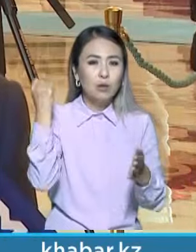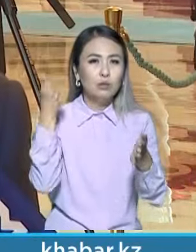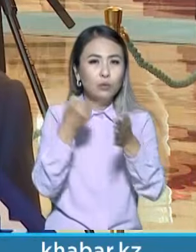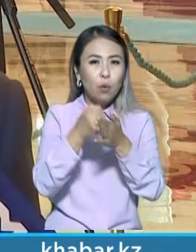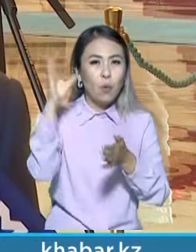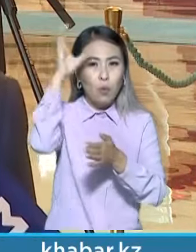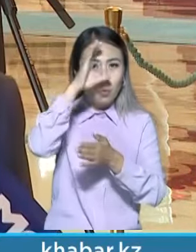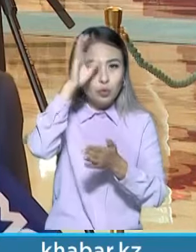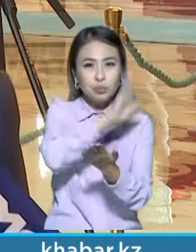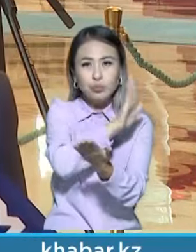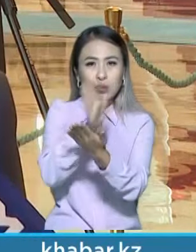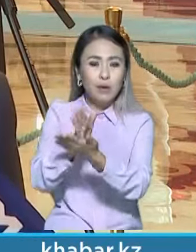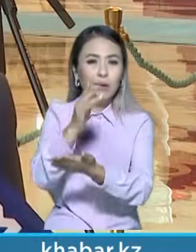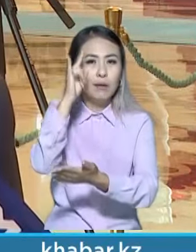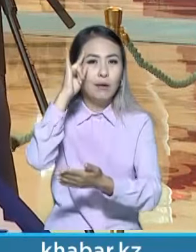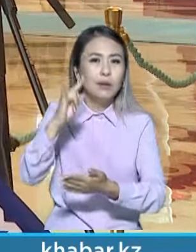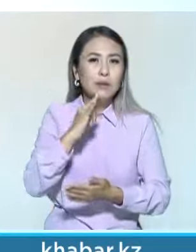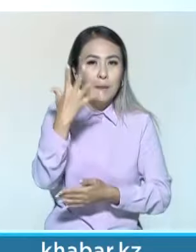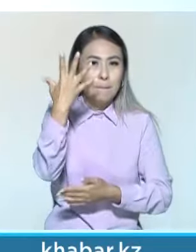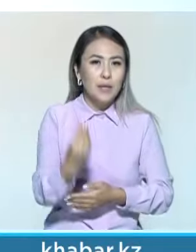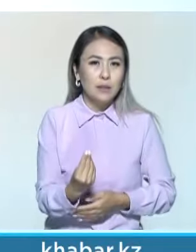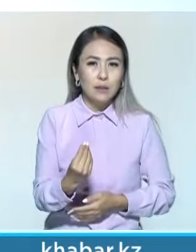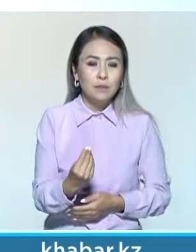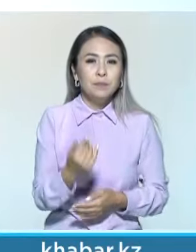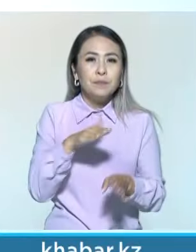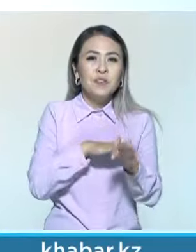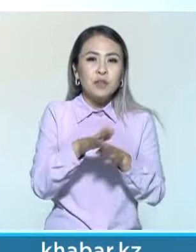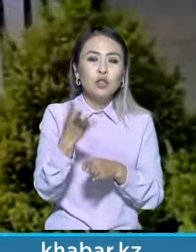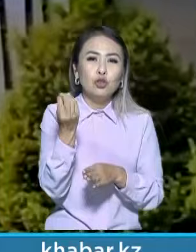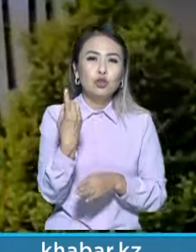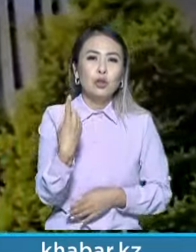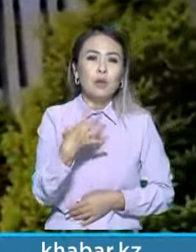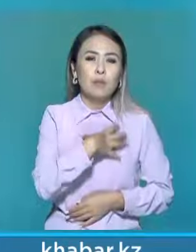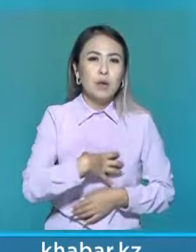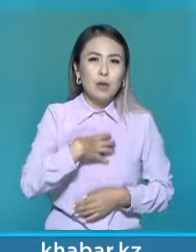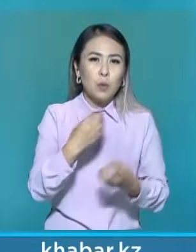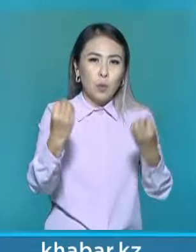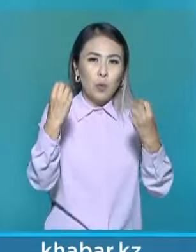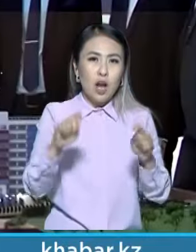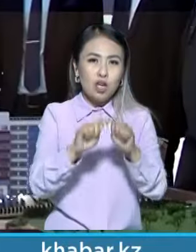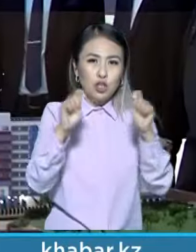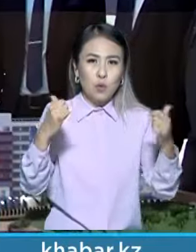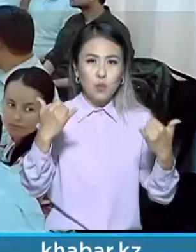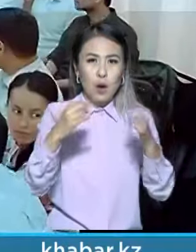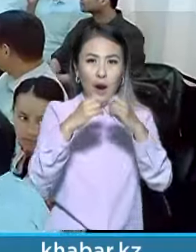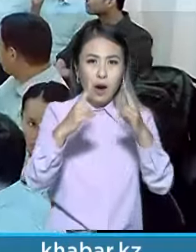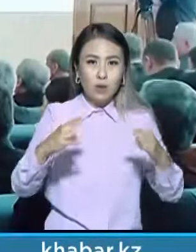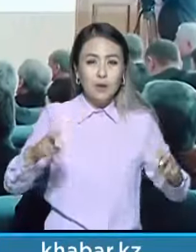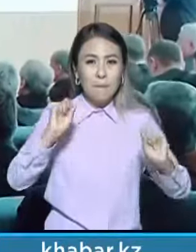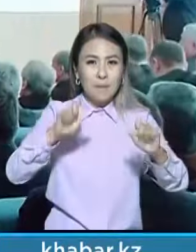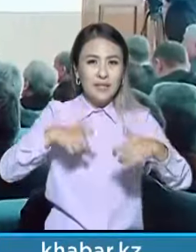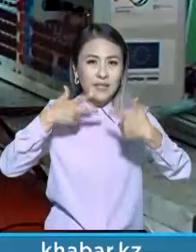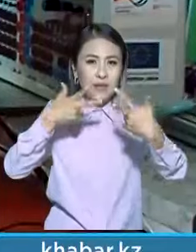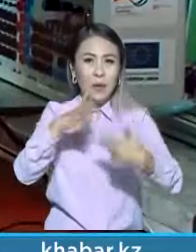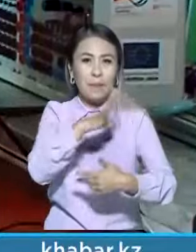Қазақстан арқылы транзитпен жүктің 5 күнде жетуі. Жүзеге асқан тағы бір маңызды іс-шараның салтанатты ашылуы бүгін Ақордада бейне байланыс режимінде